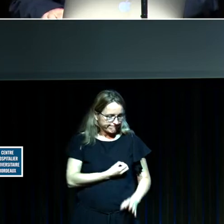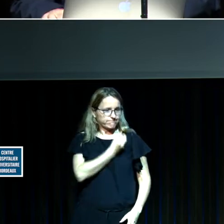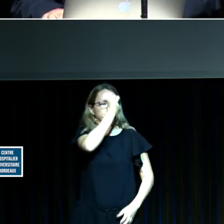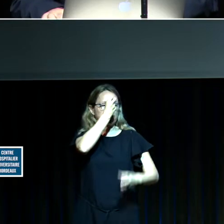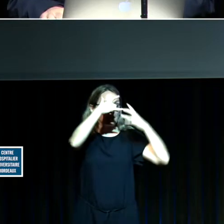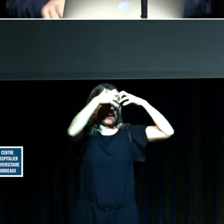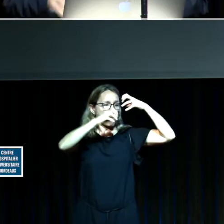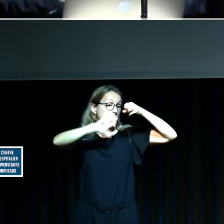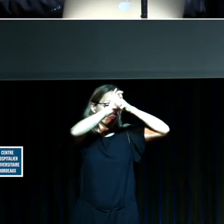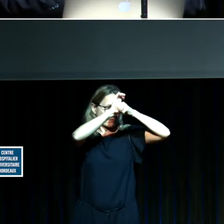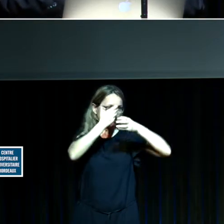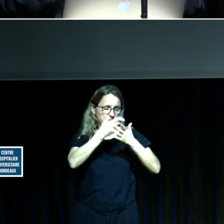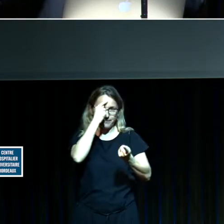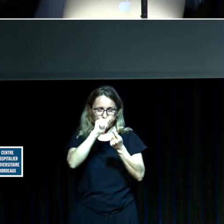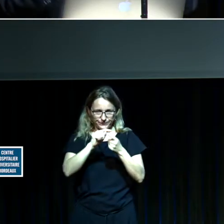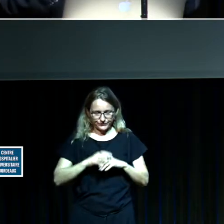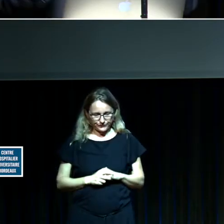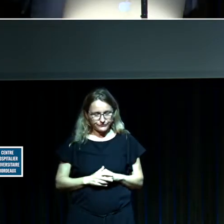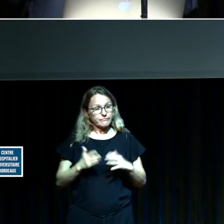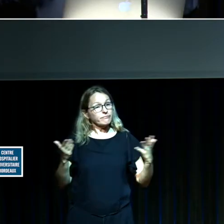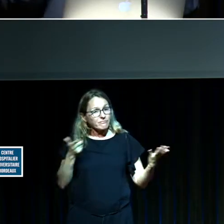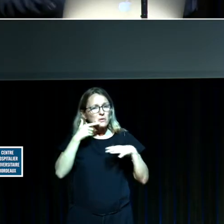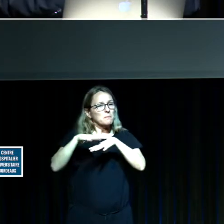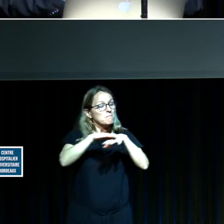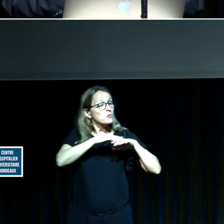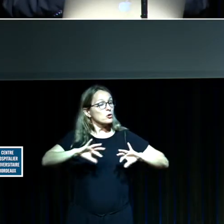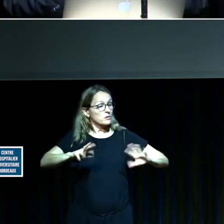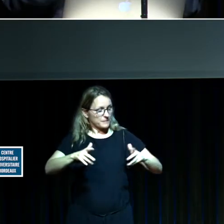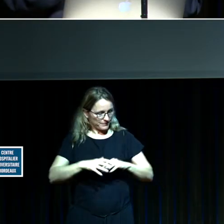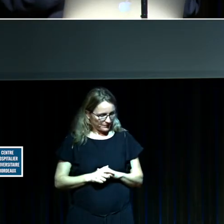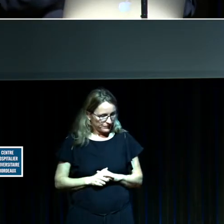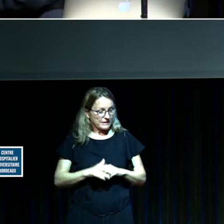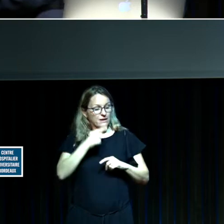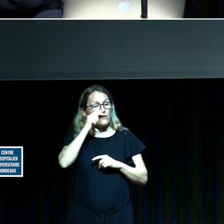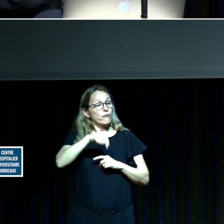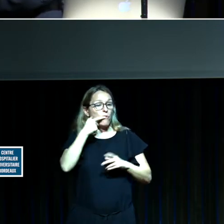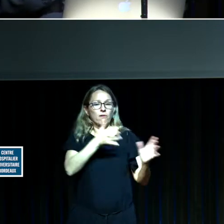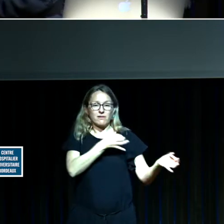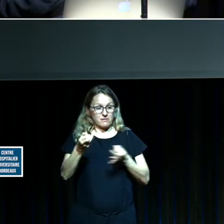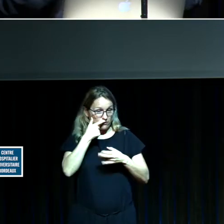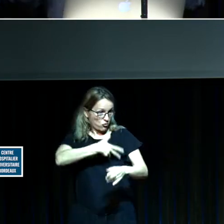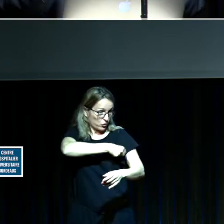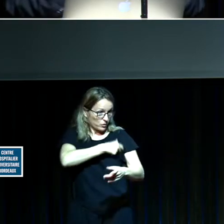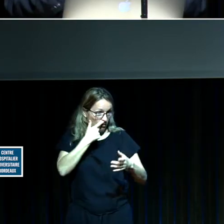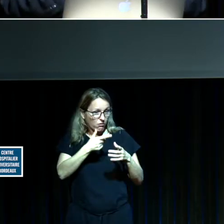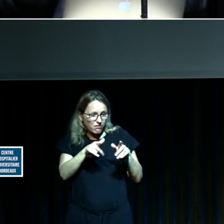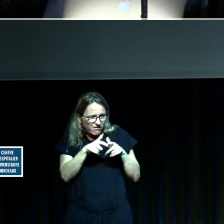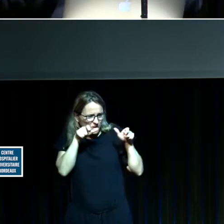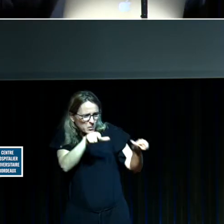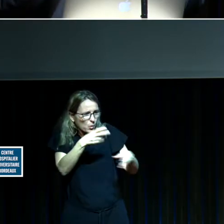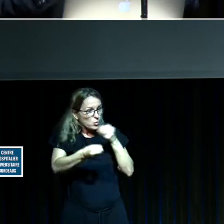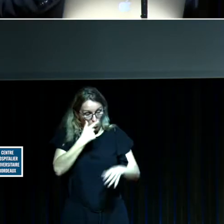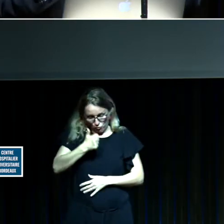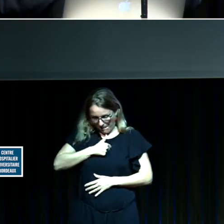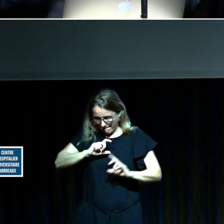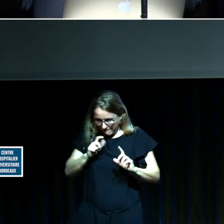cardiaque. Donc les axes de prévention, ils sont repris là, hein. Faire vérifier régulièrement sa tension, ou le faire soi-même,